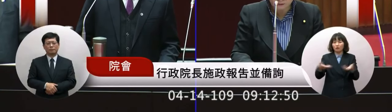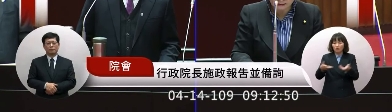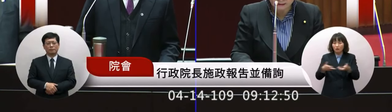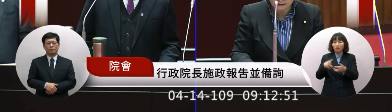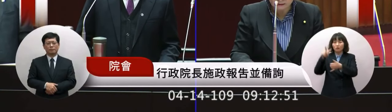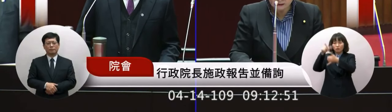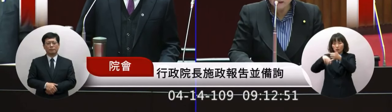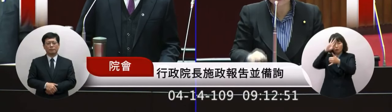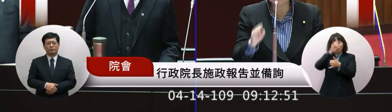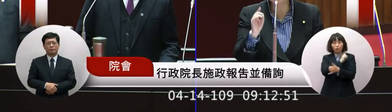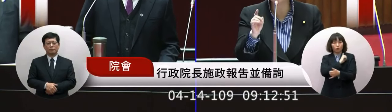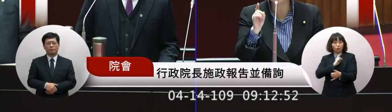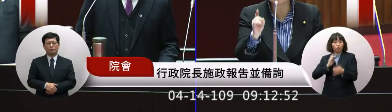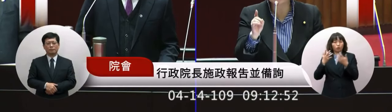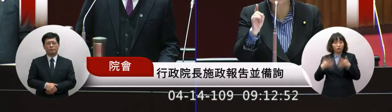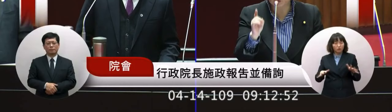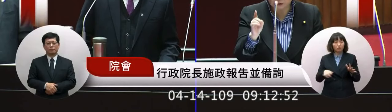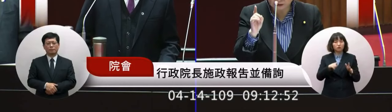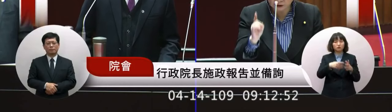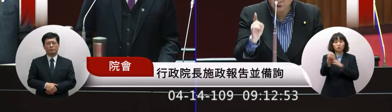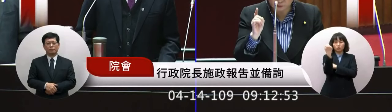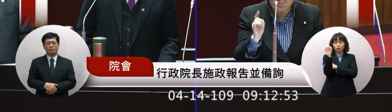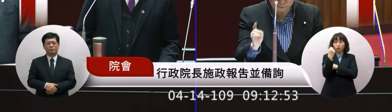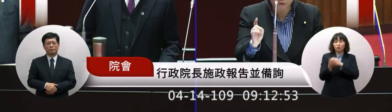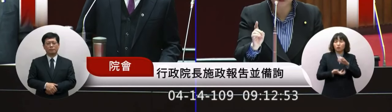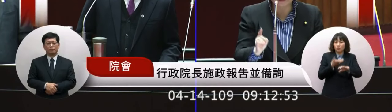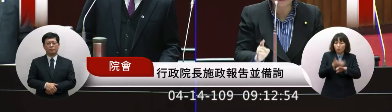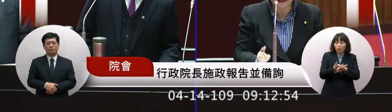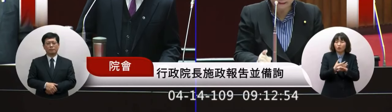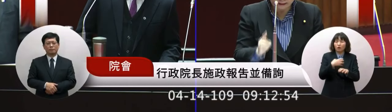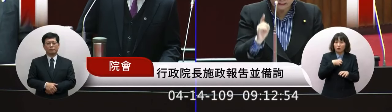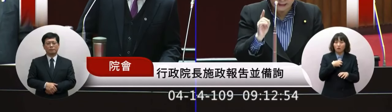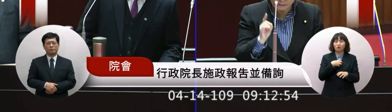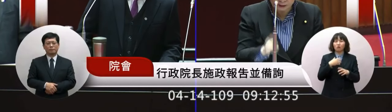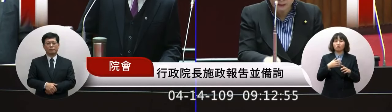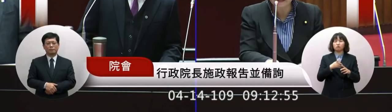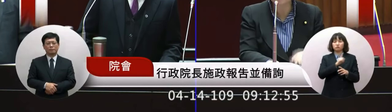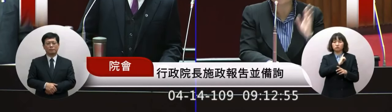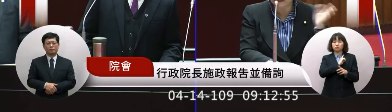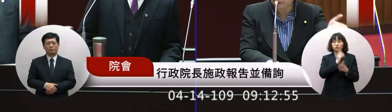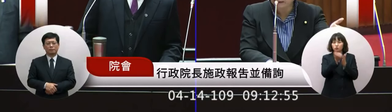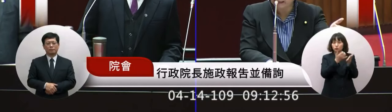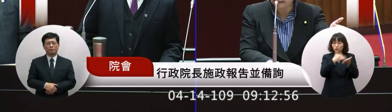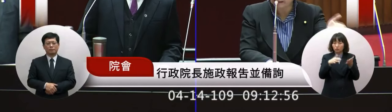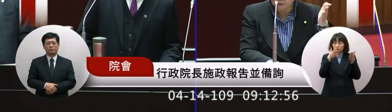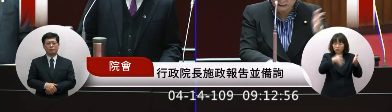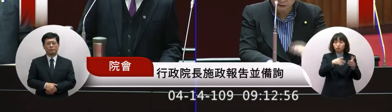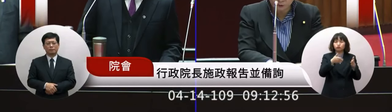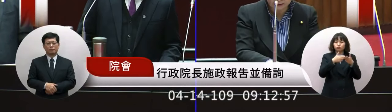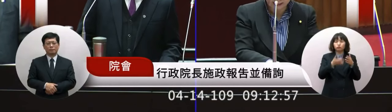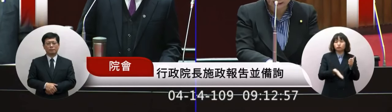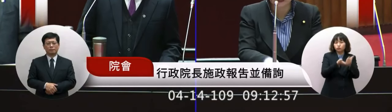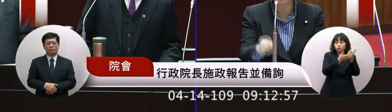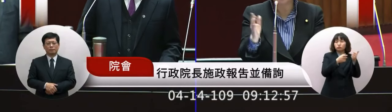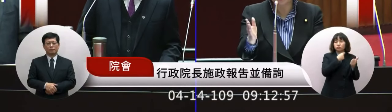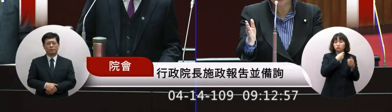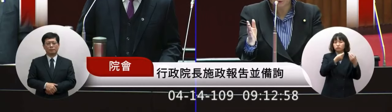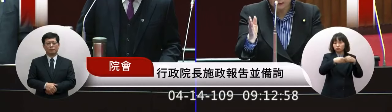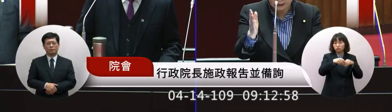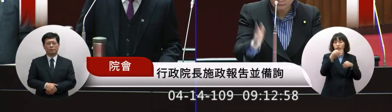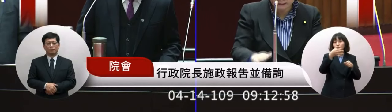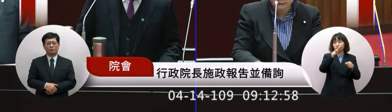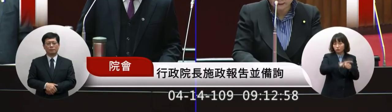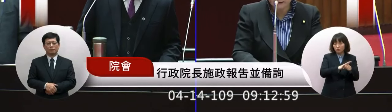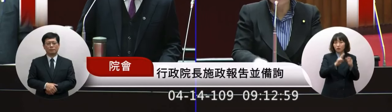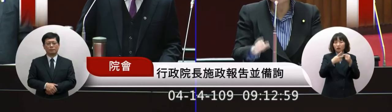患的重大责任。正因为这些努力辛苦与付出牺牲，在预算上我们给予奖励了，院长说奖励了补